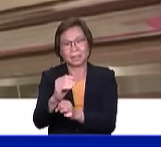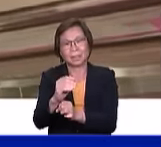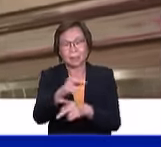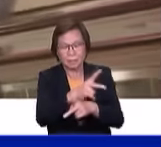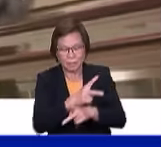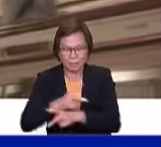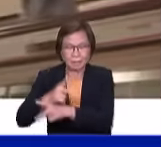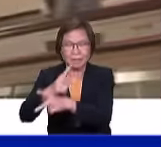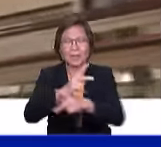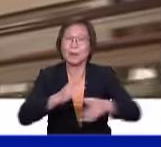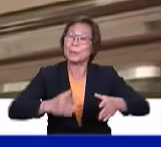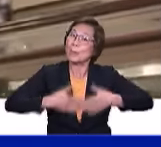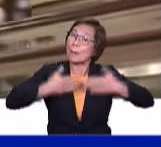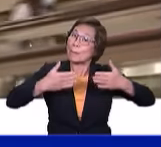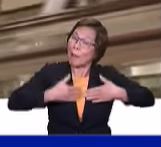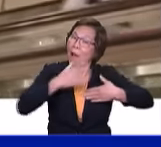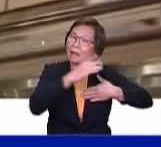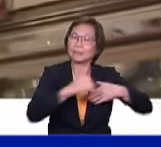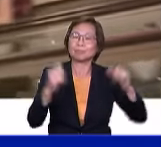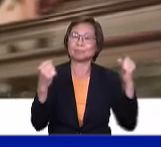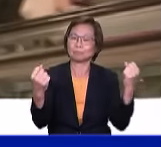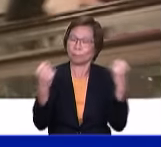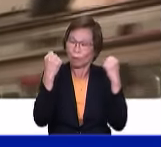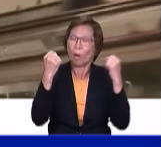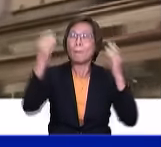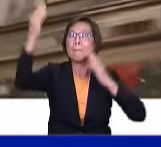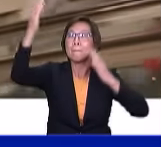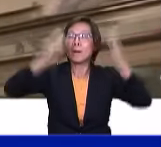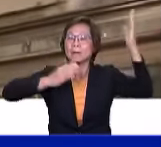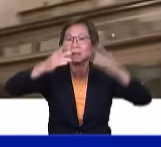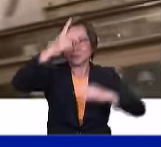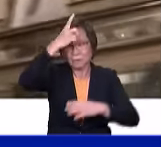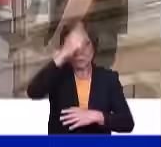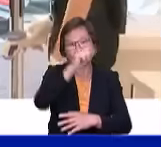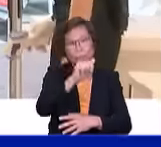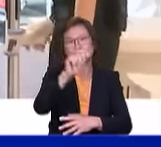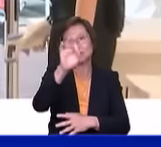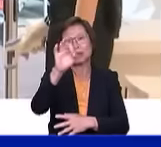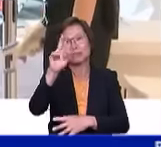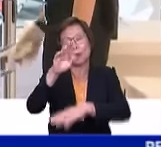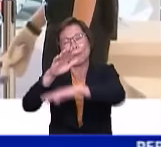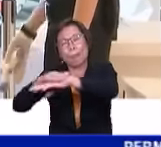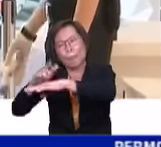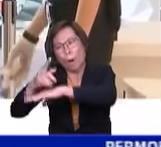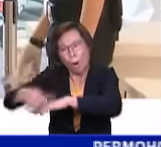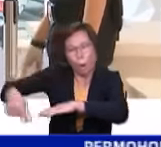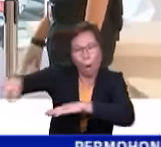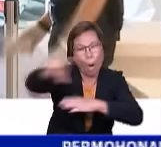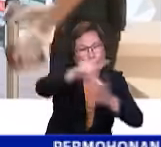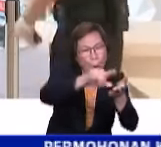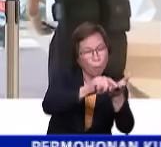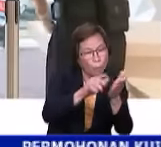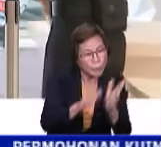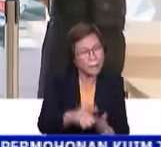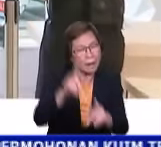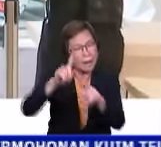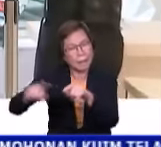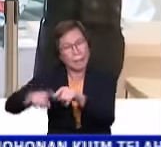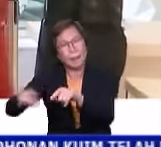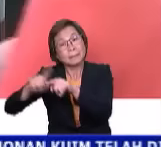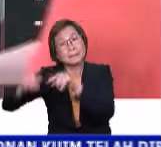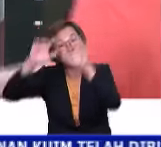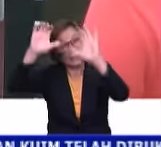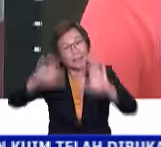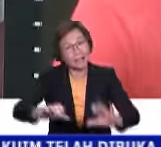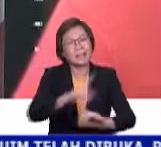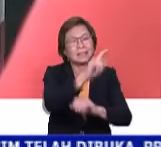memelihara kesejahteraan dan kestabilan negara. Datuk Saifuddin menyeru semua media dalam pelbagai medium